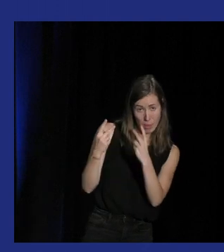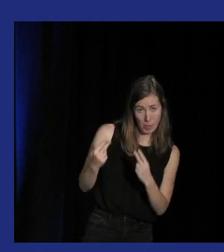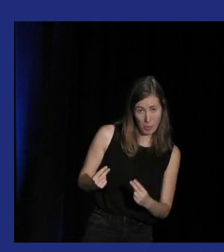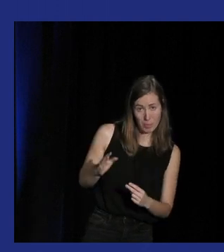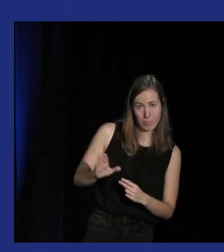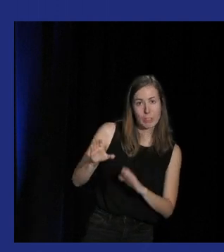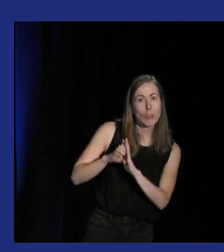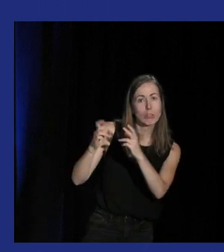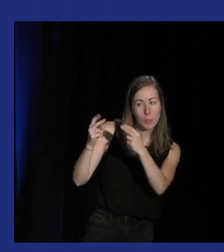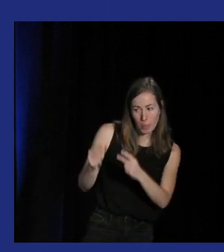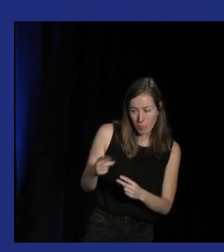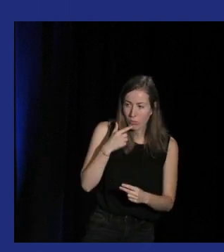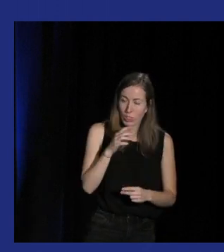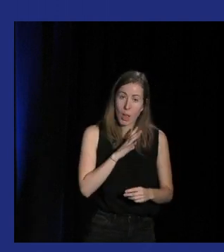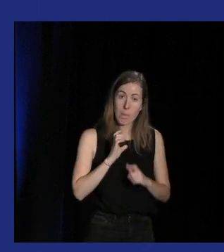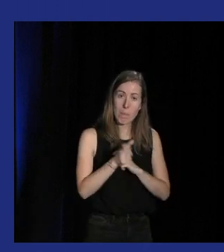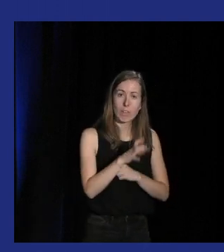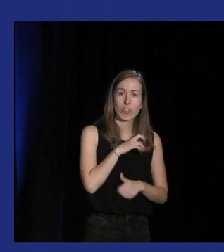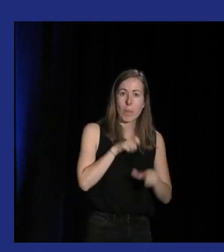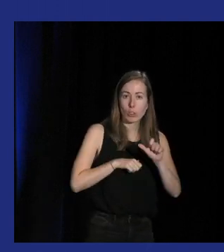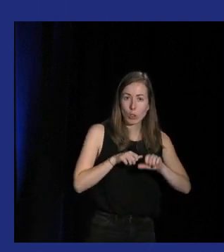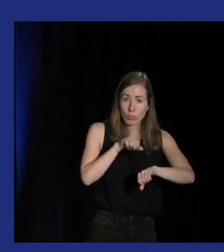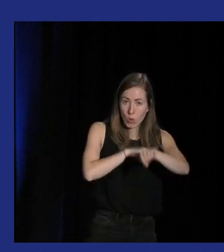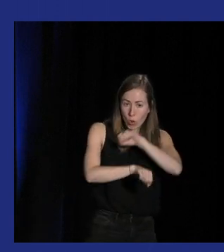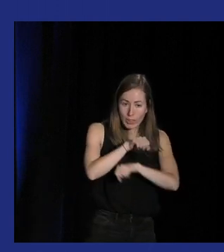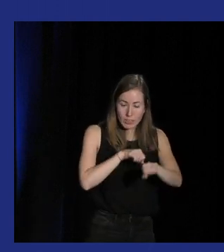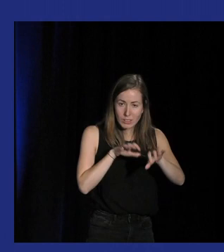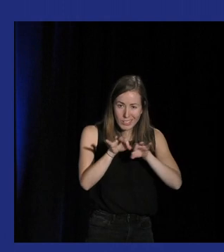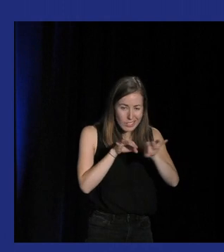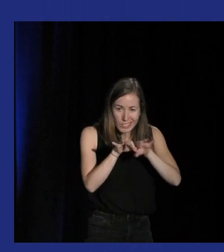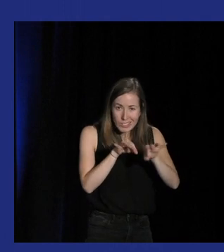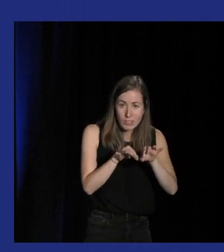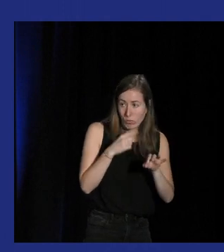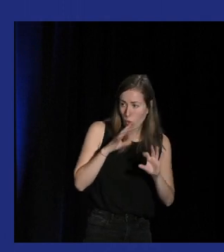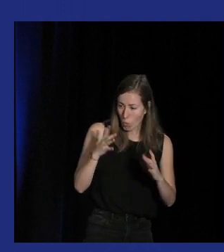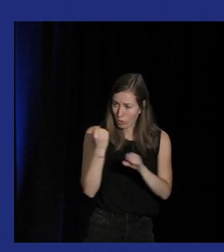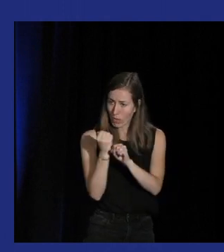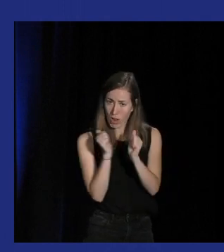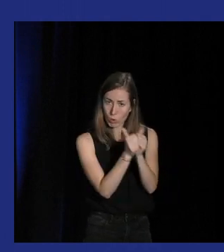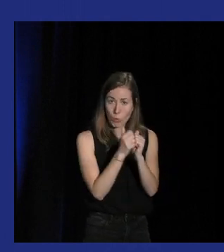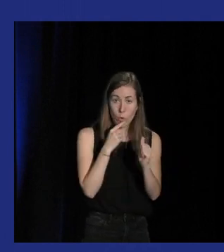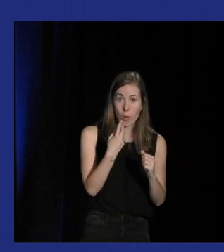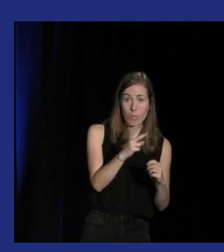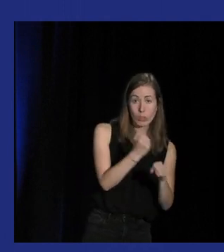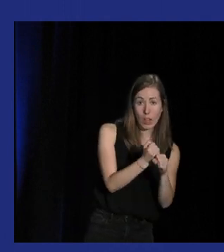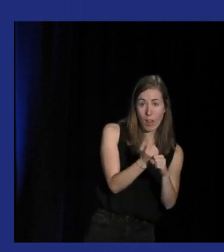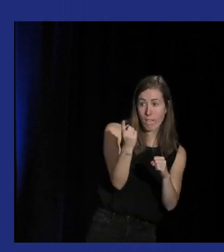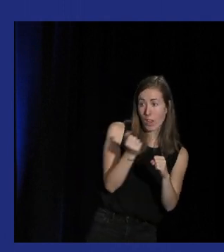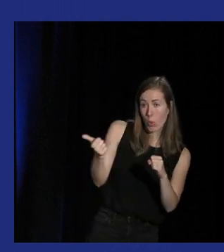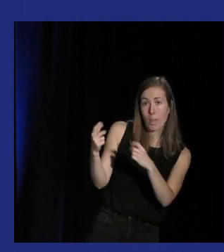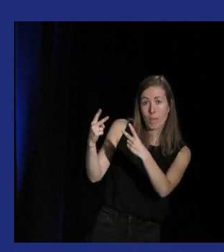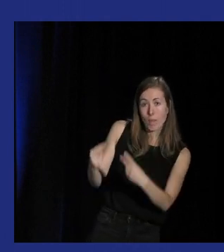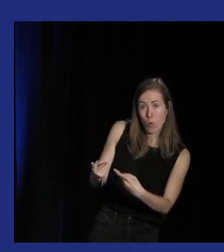personnes qui s'occupent du mixage derrière comment tu collabores avec elle parce que je suppose que du coup leur travail est conditionné à ce que entre guillemets tu leur